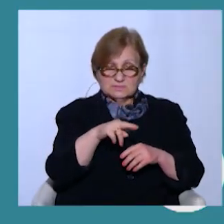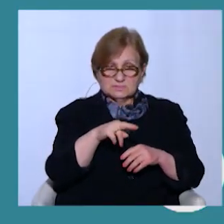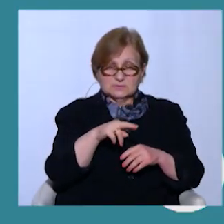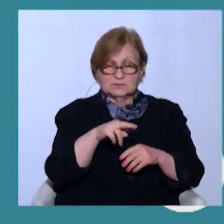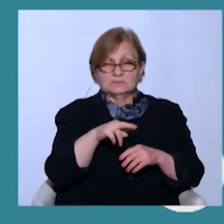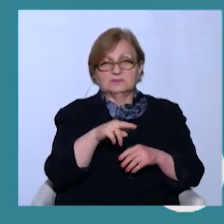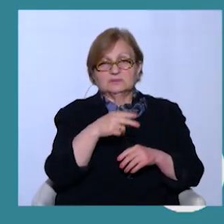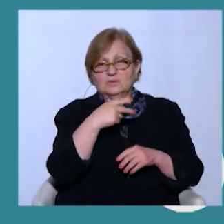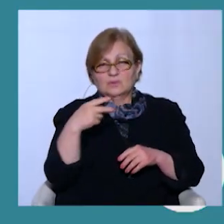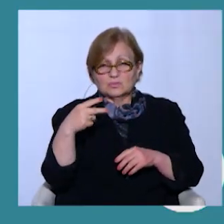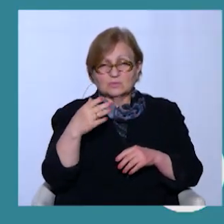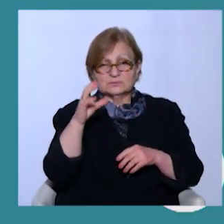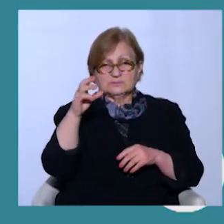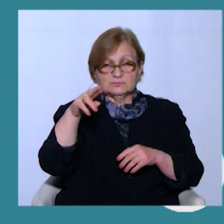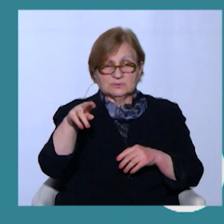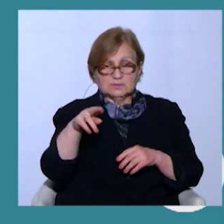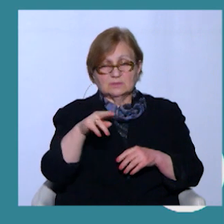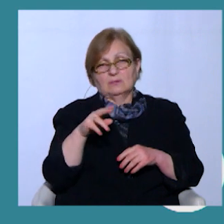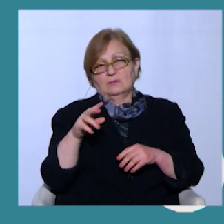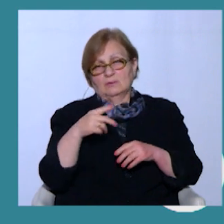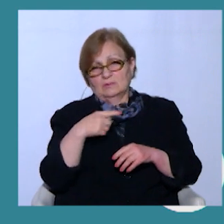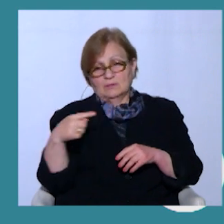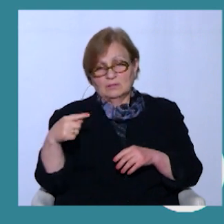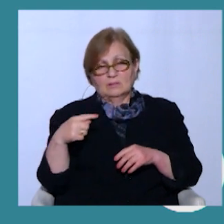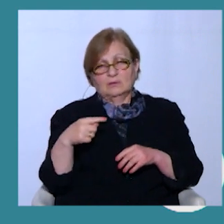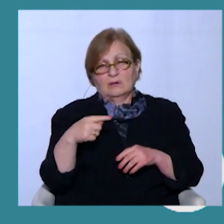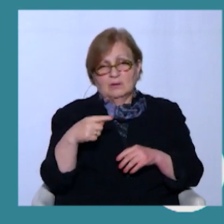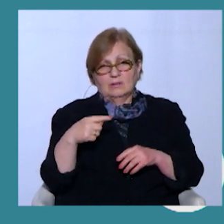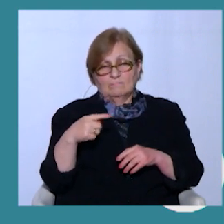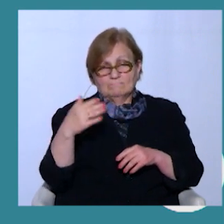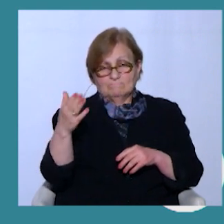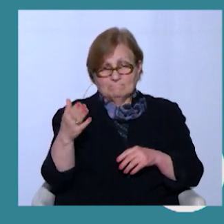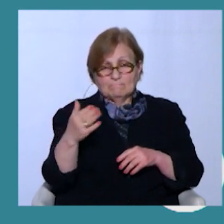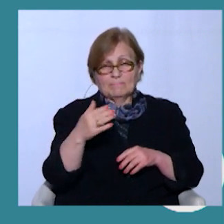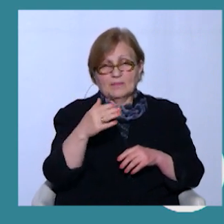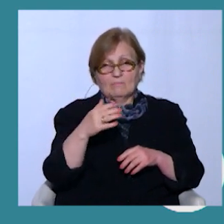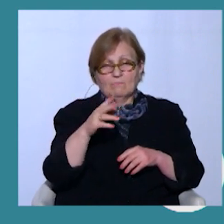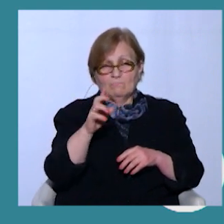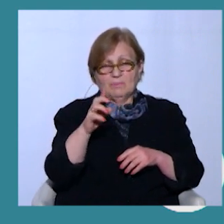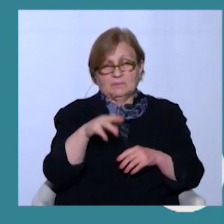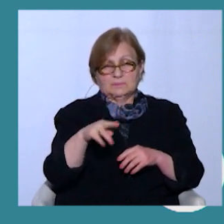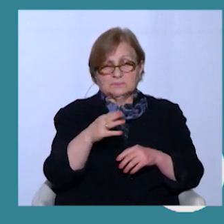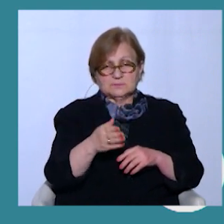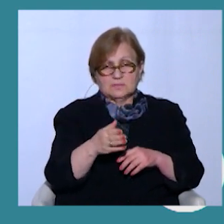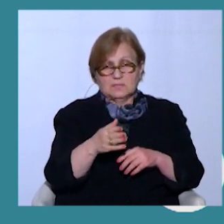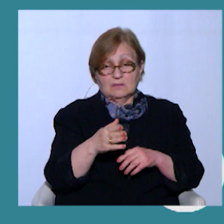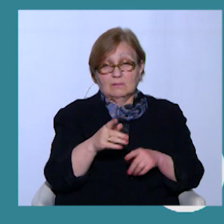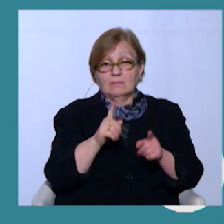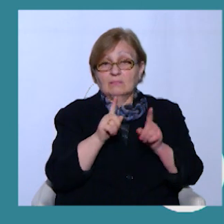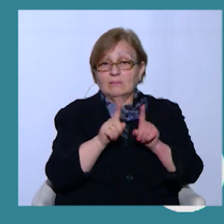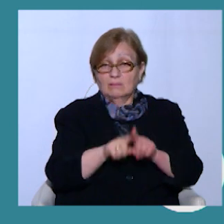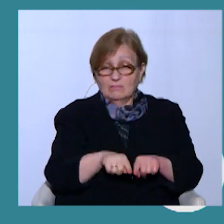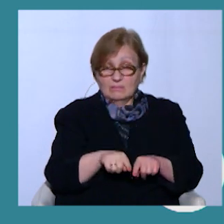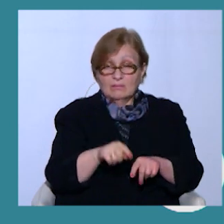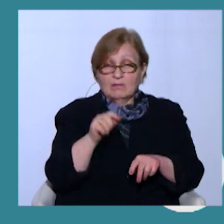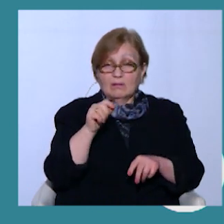ისე შეეფარდება CD-ს, როგორც CD მარცხენა სამკუთხედის პირველ სამკუთხედს შეეფარდება DB-ს. ანუ